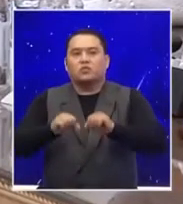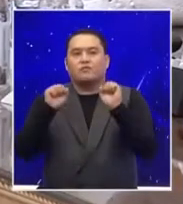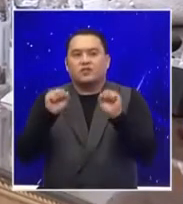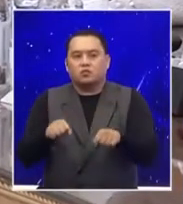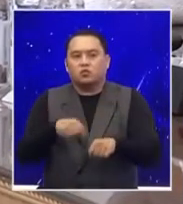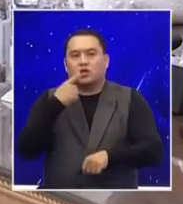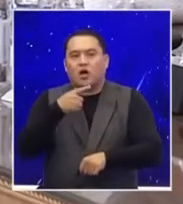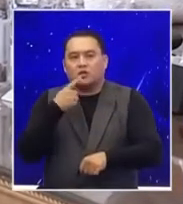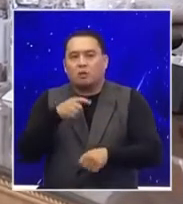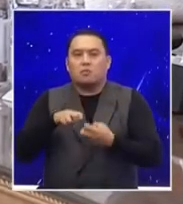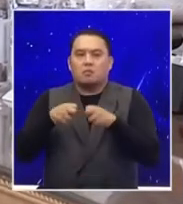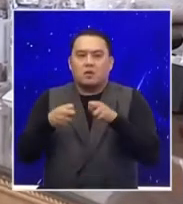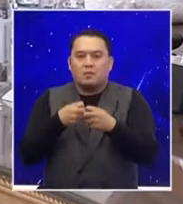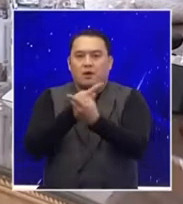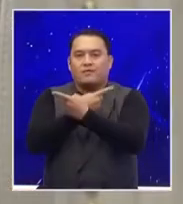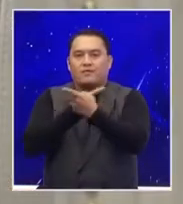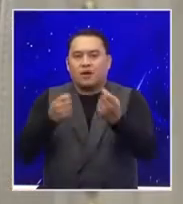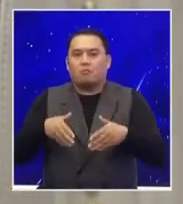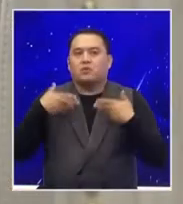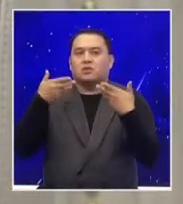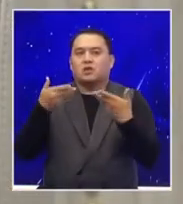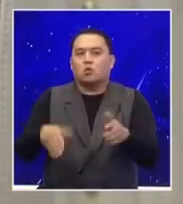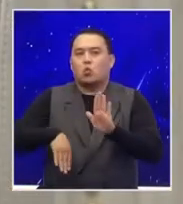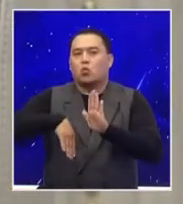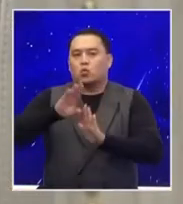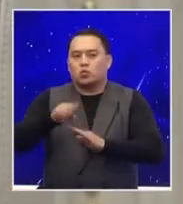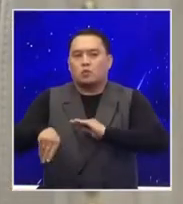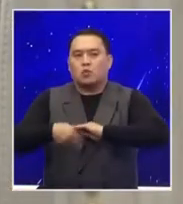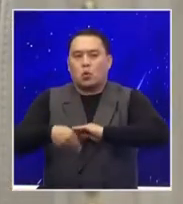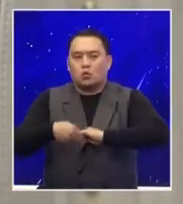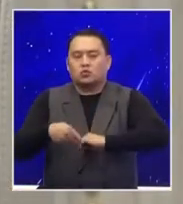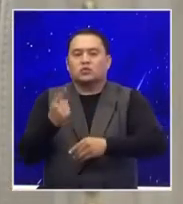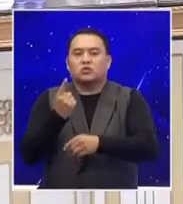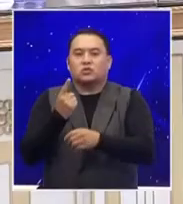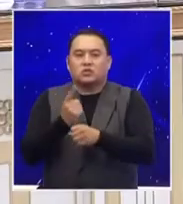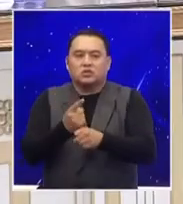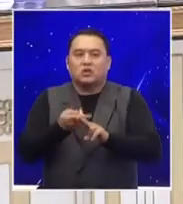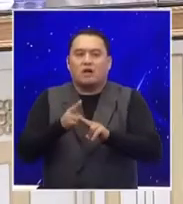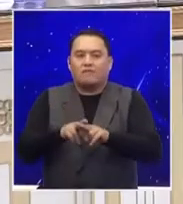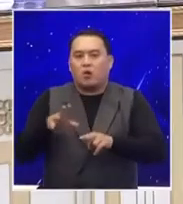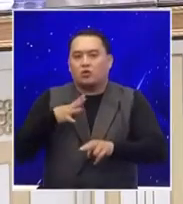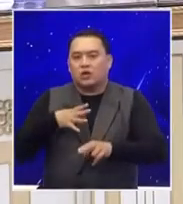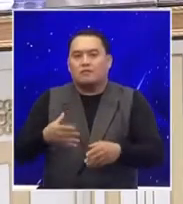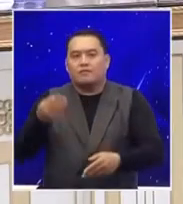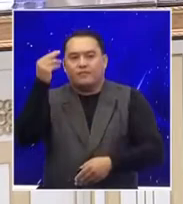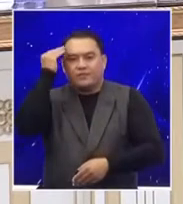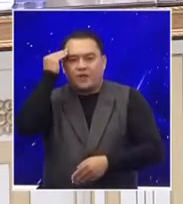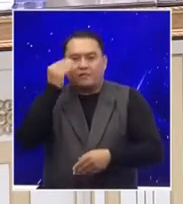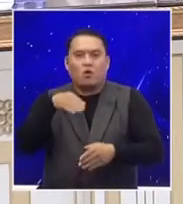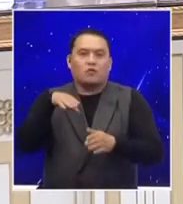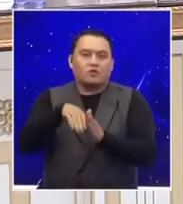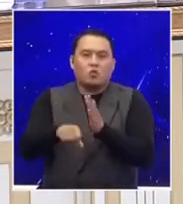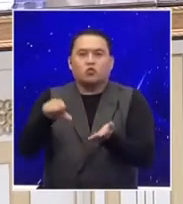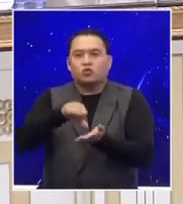высказаться, озвучить проблемы, внести свои предложения по улучшению антикоррупционной системы. Все они обсуждены и приняты во внимание. По